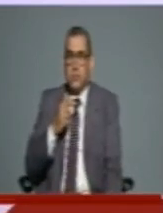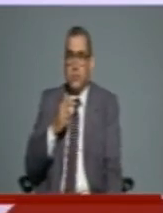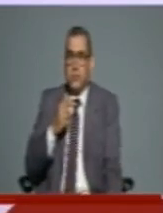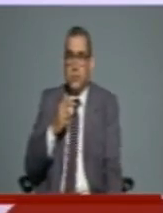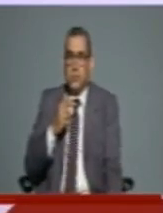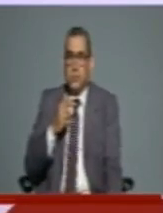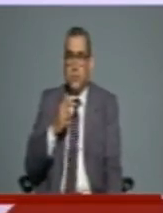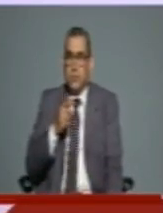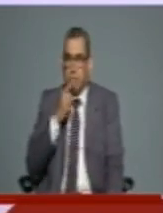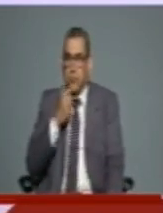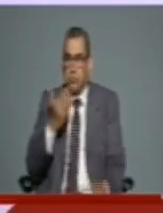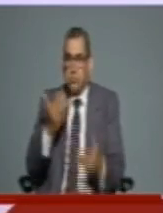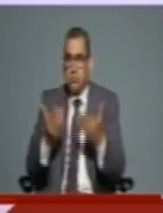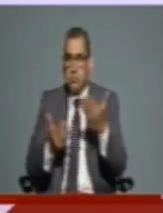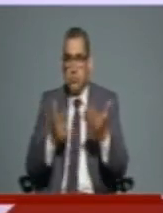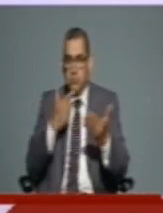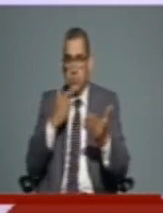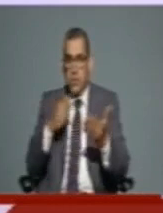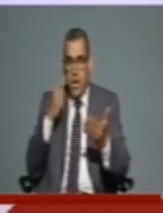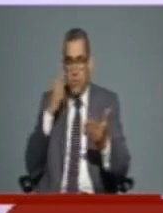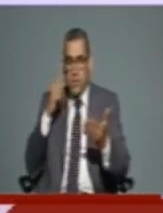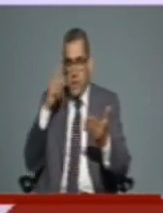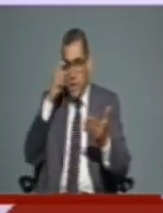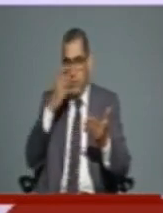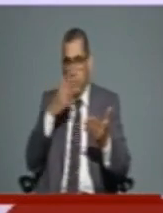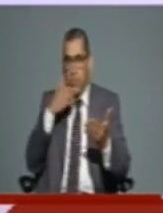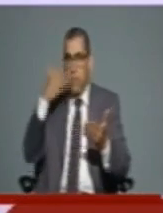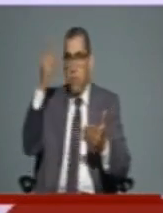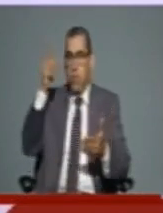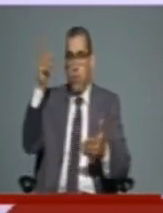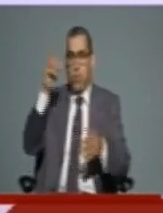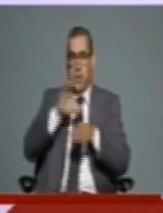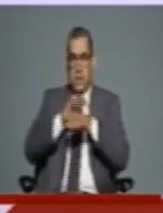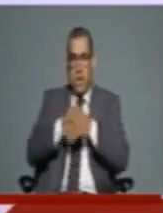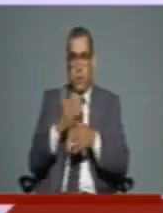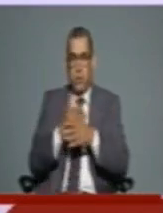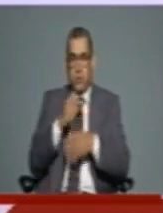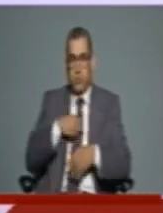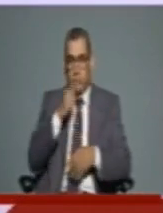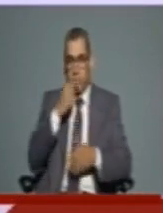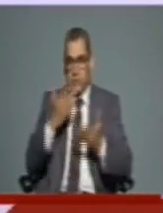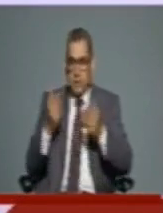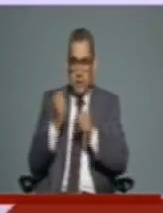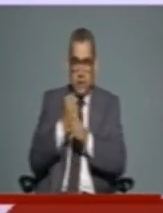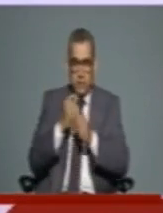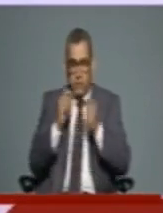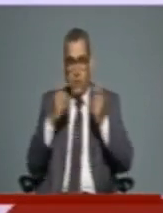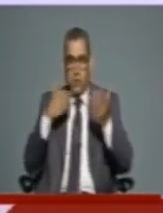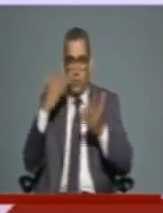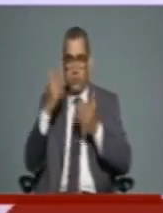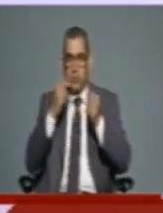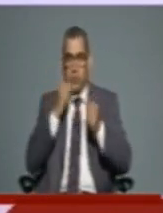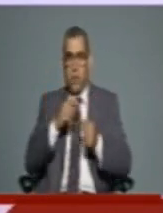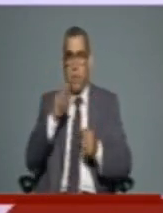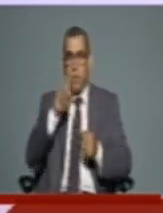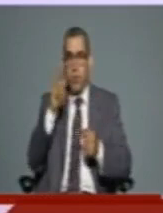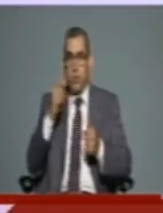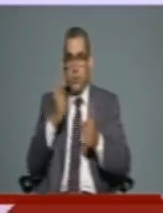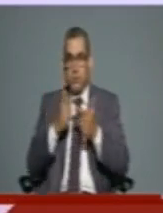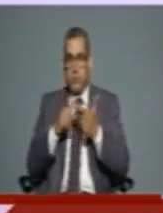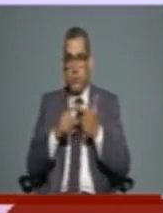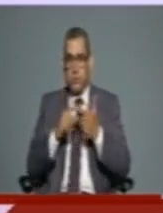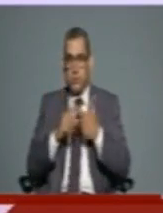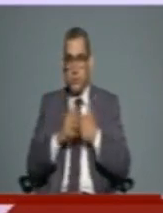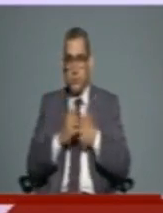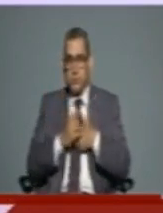الامور بقت ضاغطه من الخارج، بنفعل ما نستطيع؟ نعم. موضوع ان انا